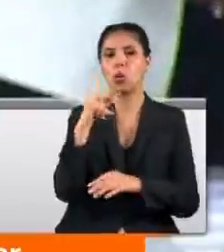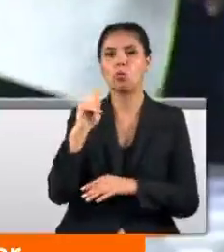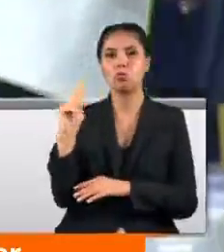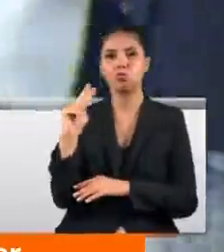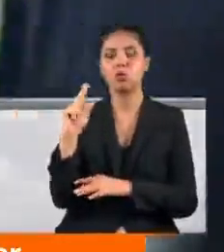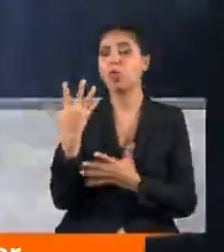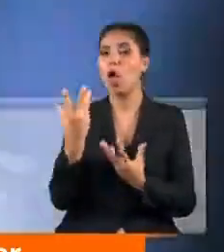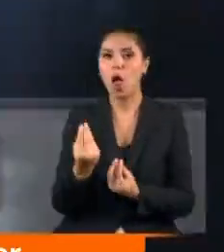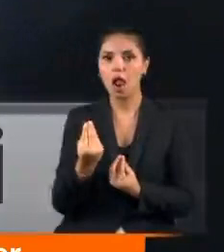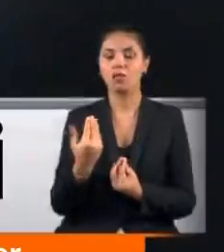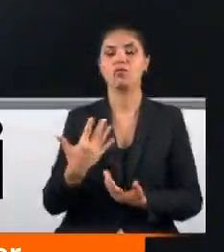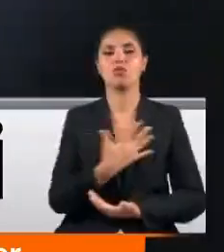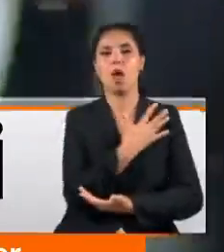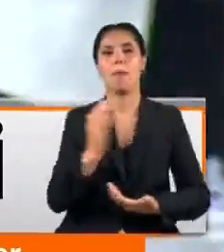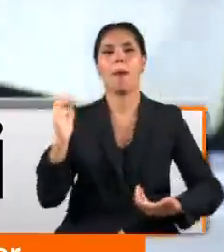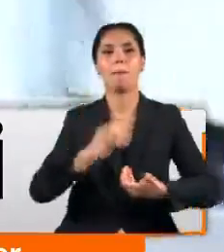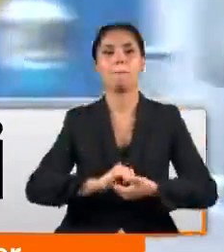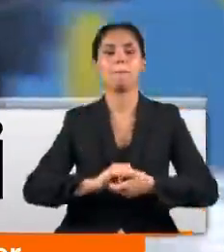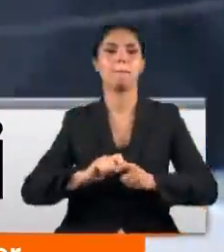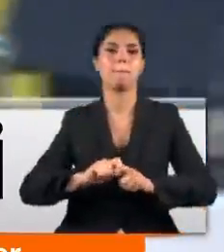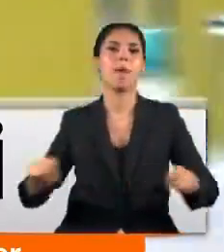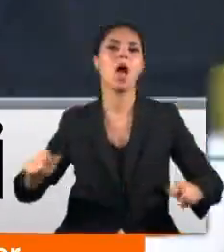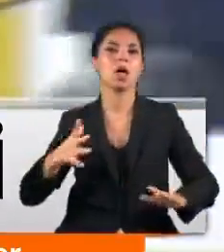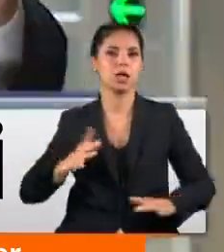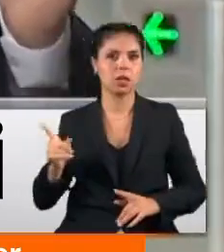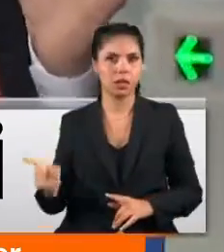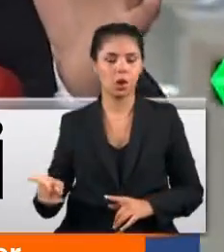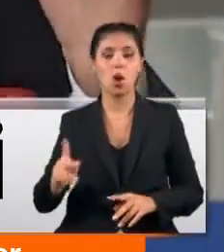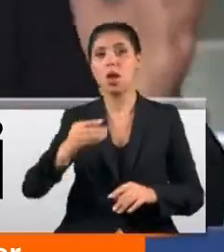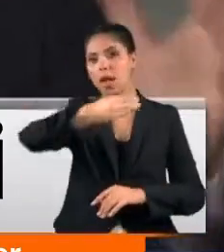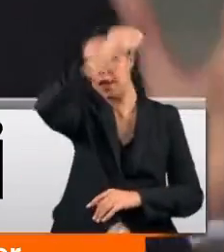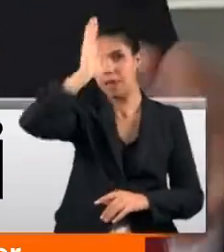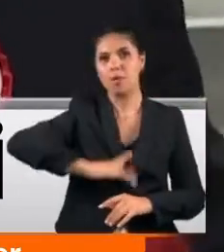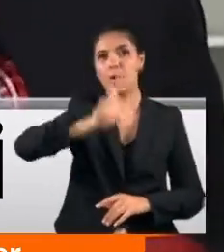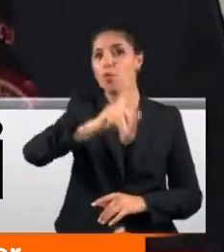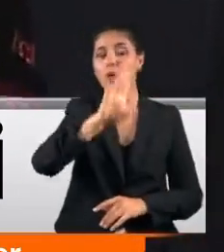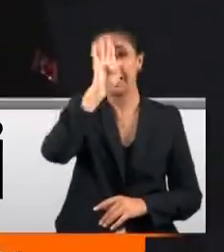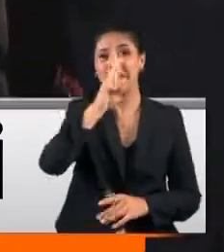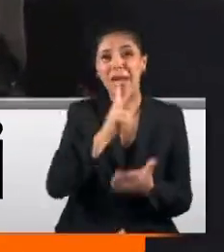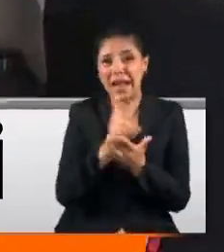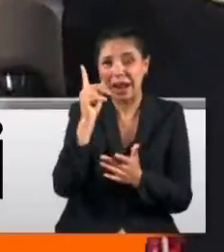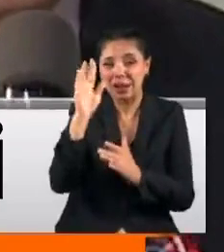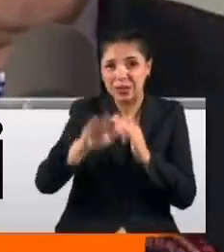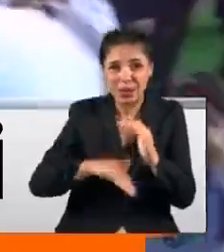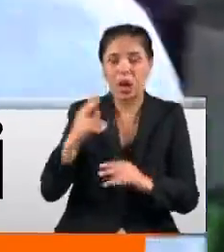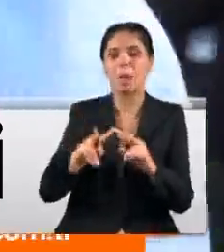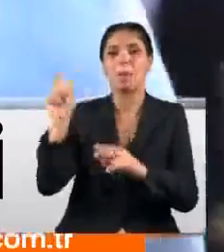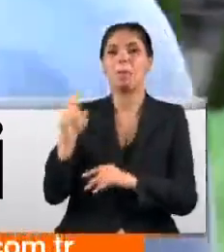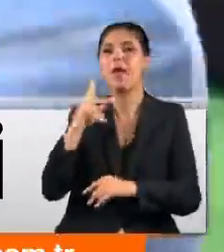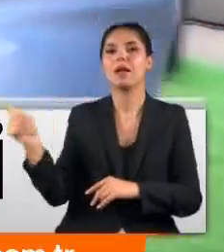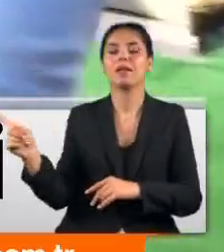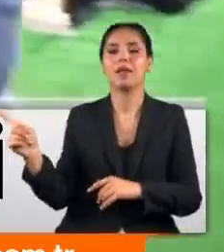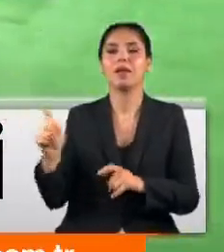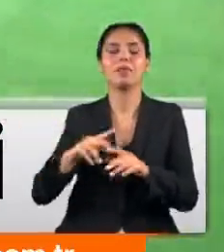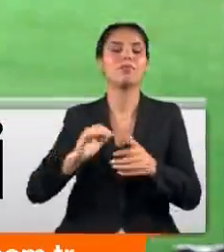konuşmada CHP ile ipleri koparacağı konuşuluyordu. Fakat İmamoğlu'nun İstanbul kararı sonrası Akşener'in CHP ile gemileri